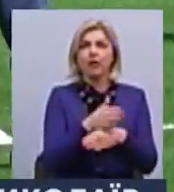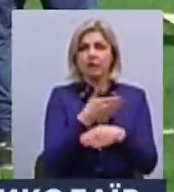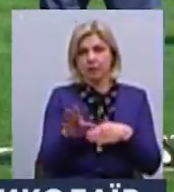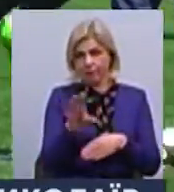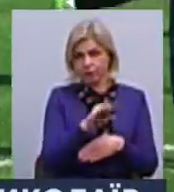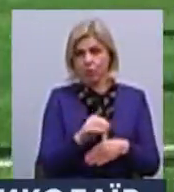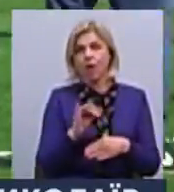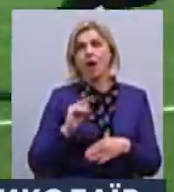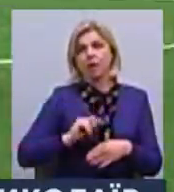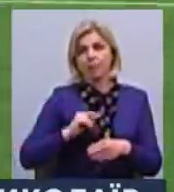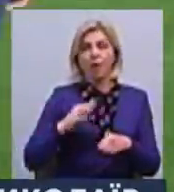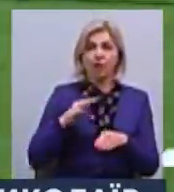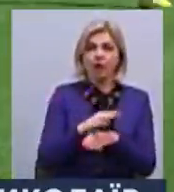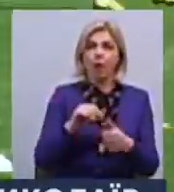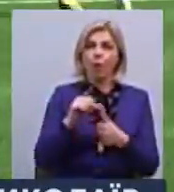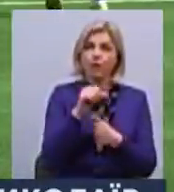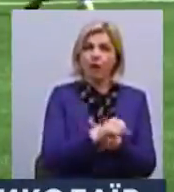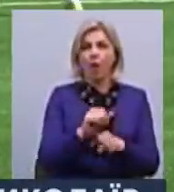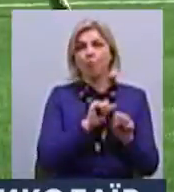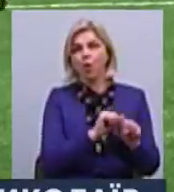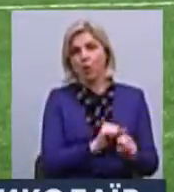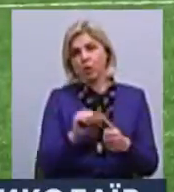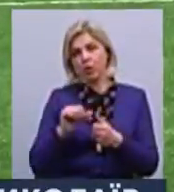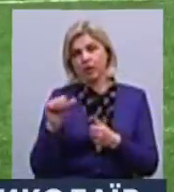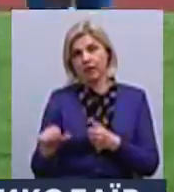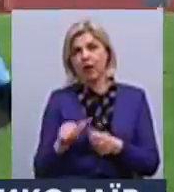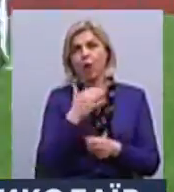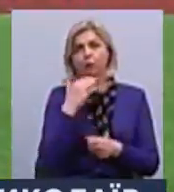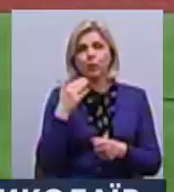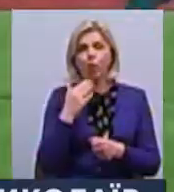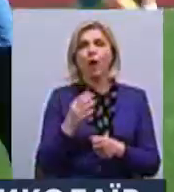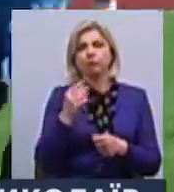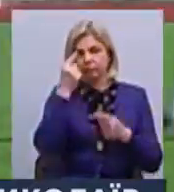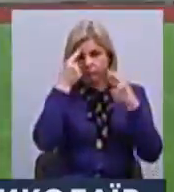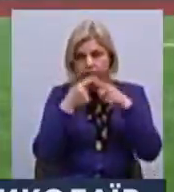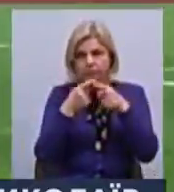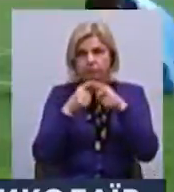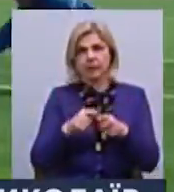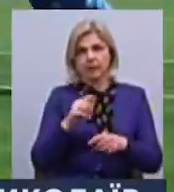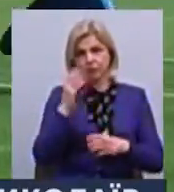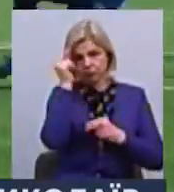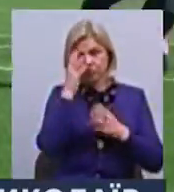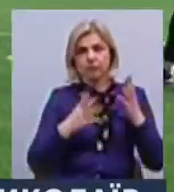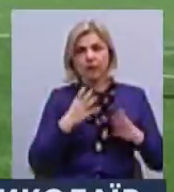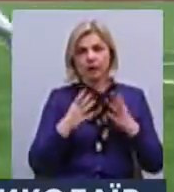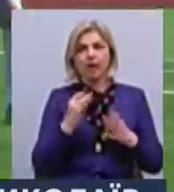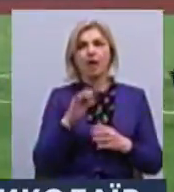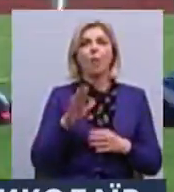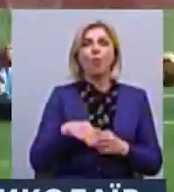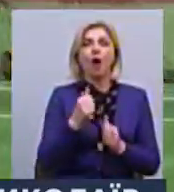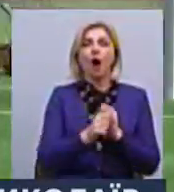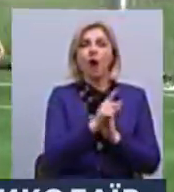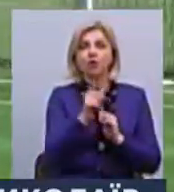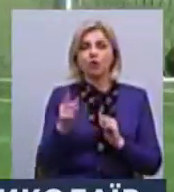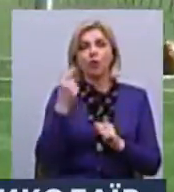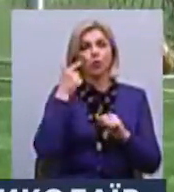все. Працює атака окремо, оборона окремо. Дуже багато тактичних занять. Потім все це об'єднуємо, і вже кожен гравець розуміє, що